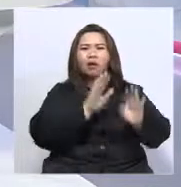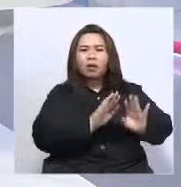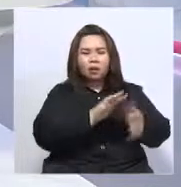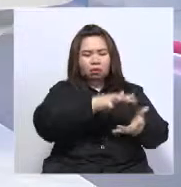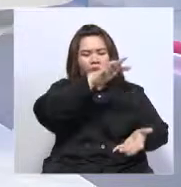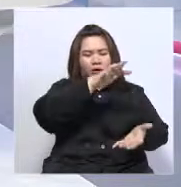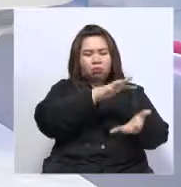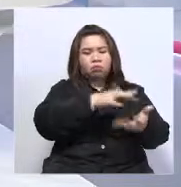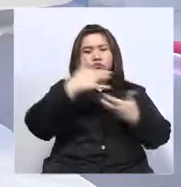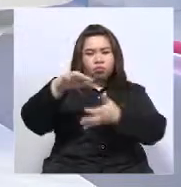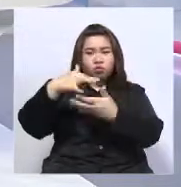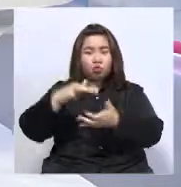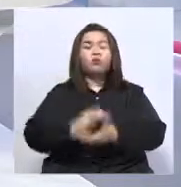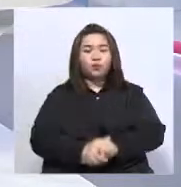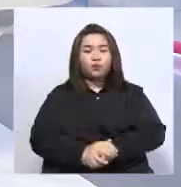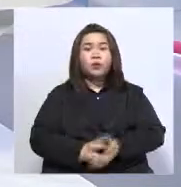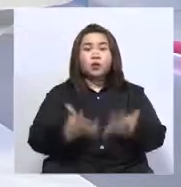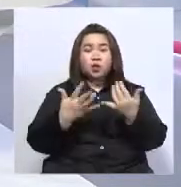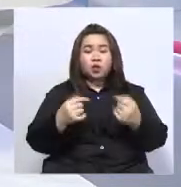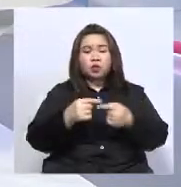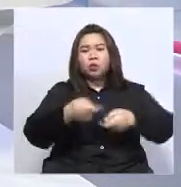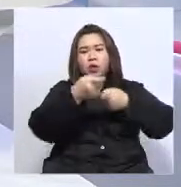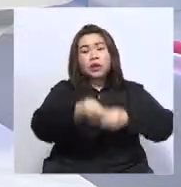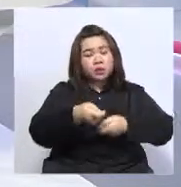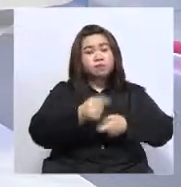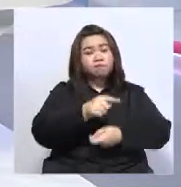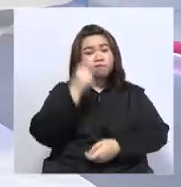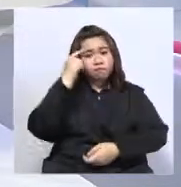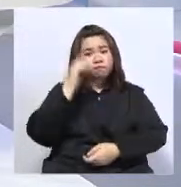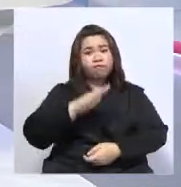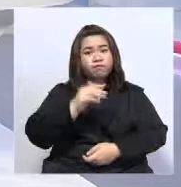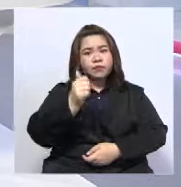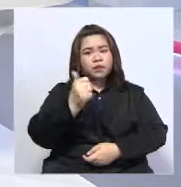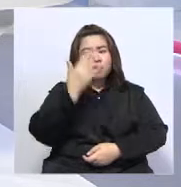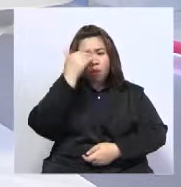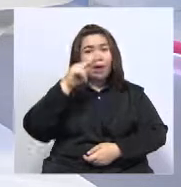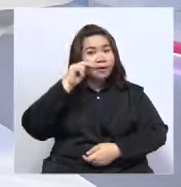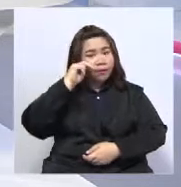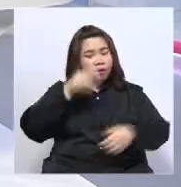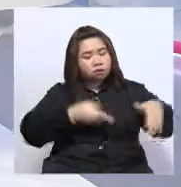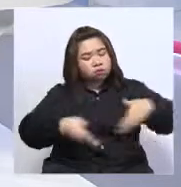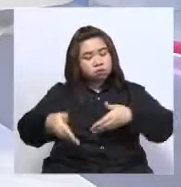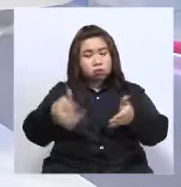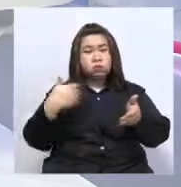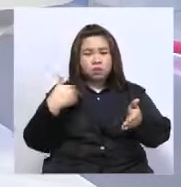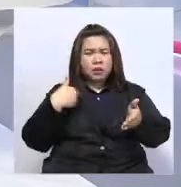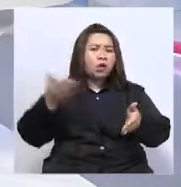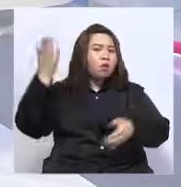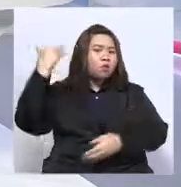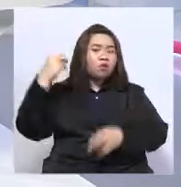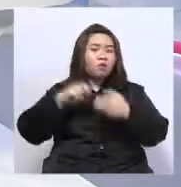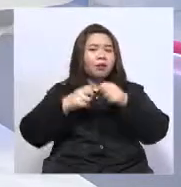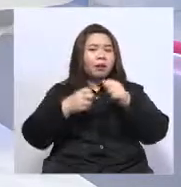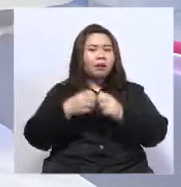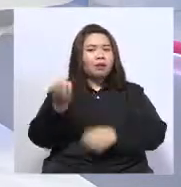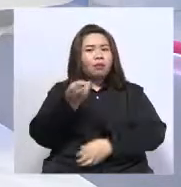สต็อกเยอะเราก็ต้องมีการเร่งระบาย คือตอนนี้นะครับภาคการเกษตรต้องบอกว่าค่อนข้างดีเพราะน้ำเยอะเพราะฉะนั้นผลผลิตต่างๆเนี่ยที่สมัยก่อนมันอาจ